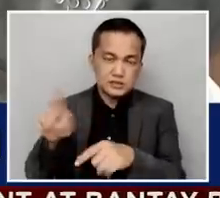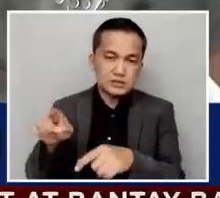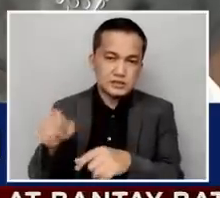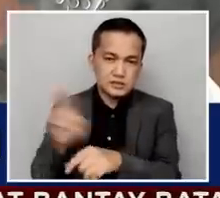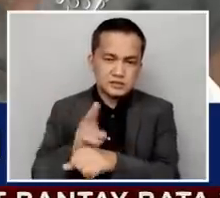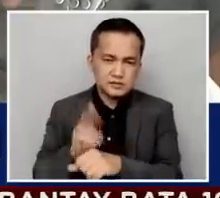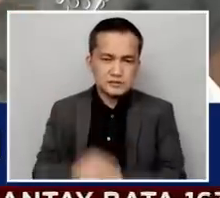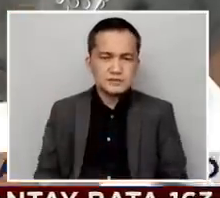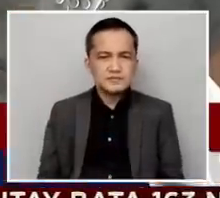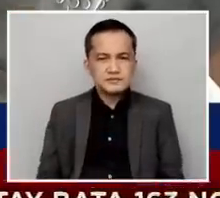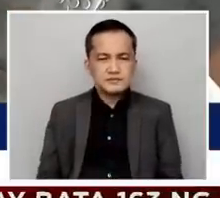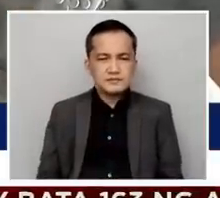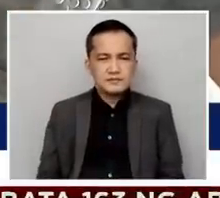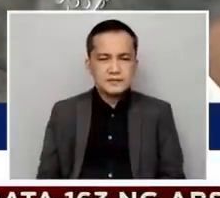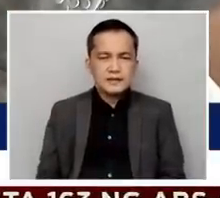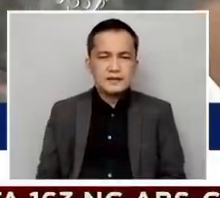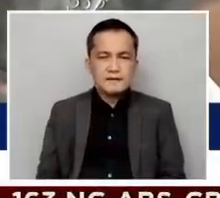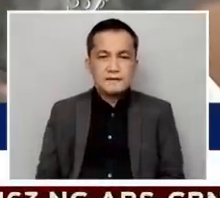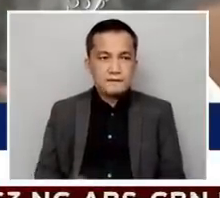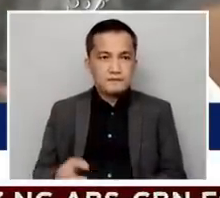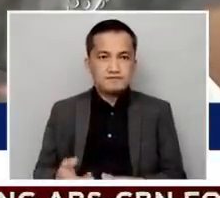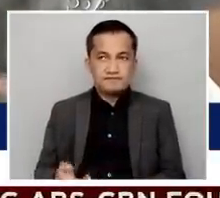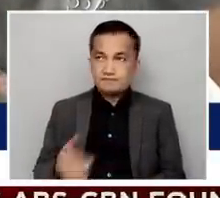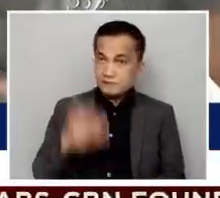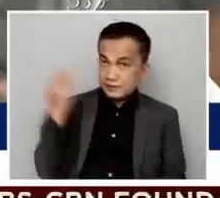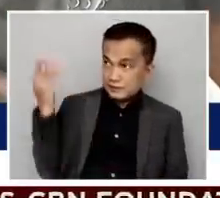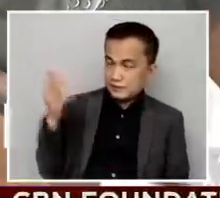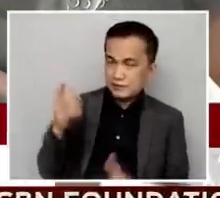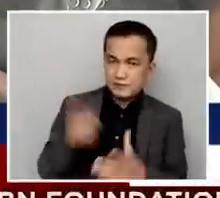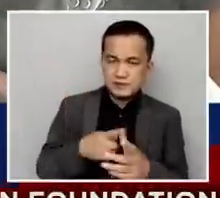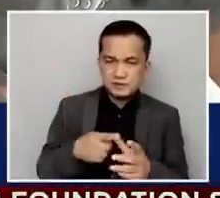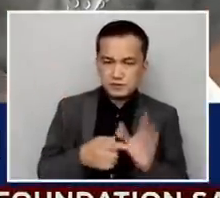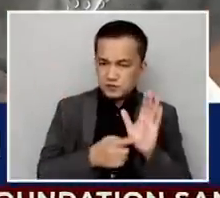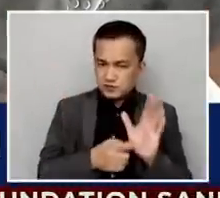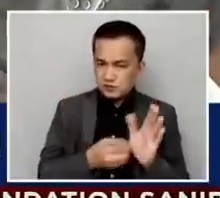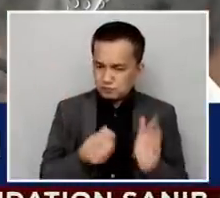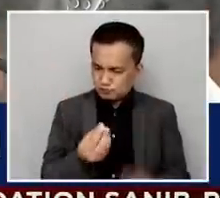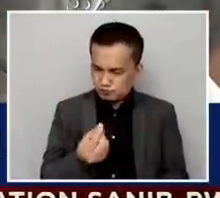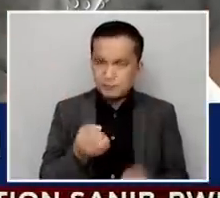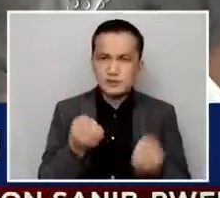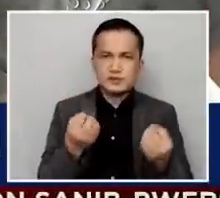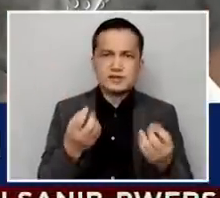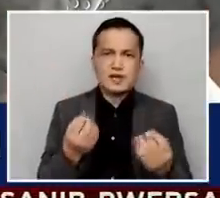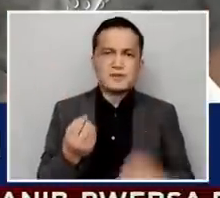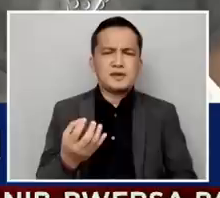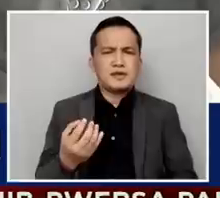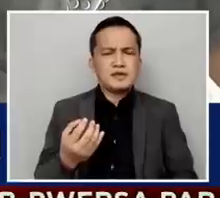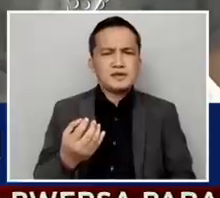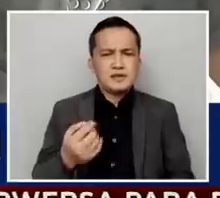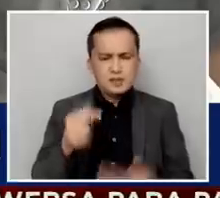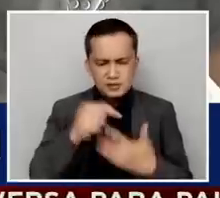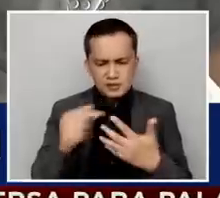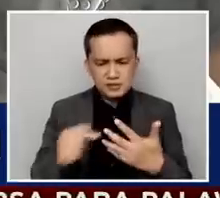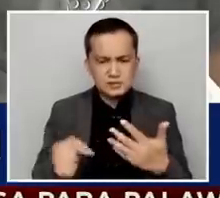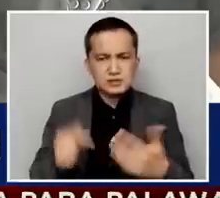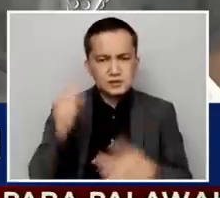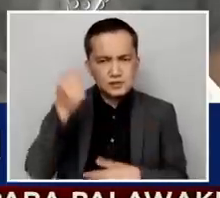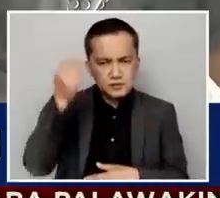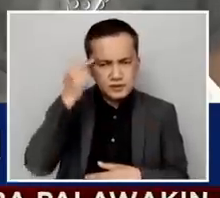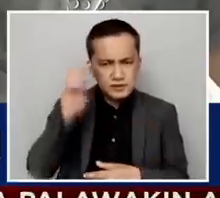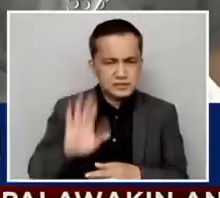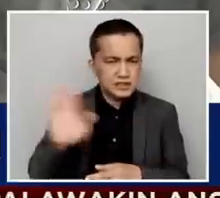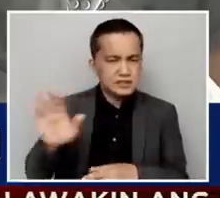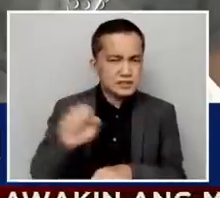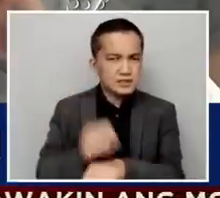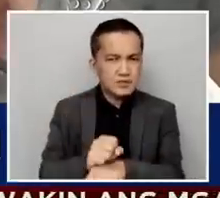una yung papakita niya kasi sa amin na marami siyang pera, na halos lahat ng sa government siya